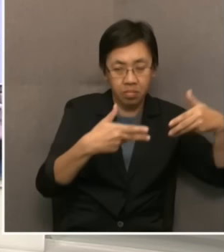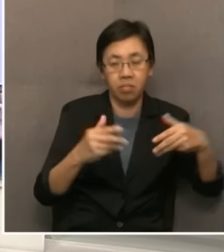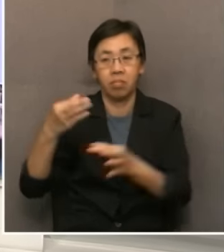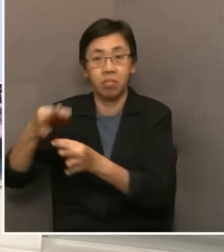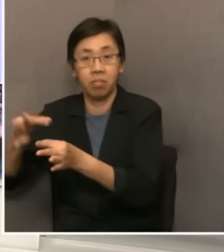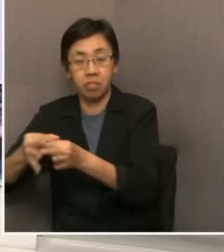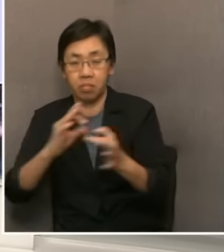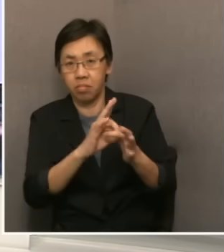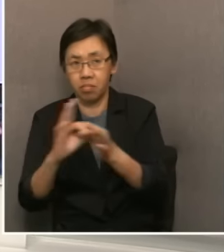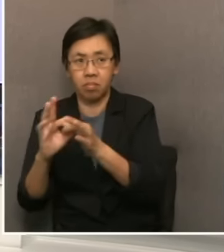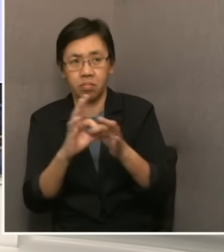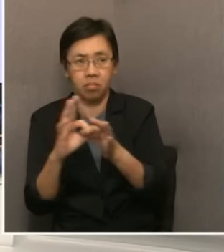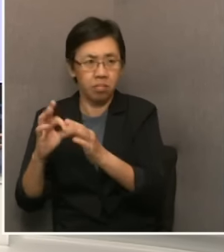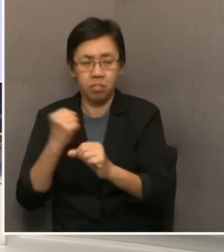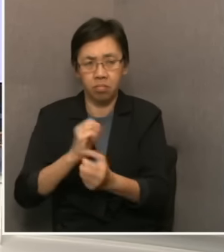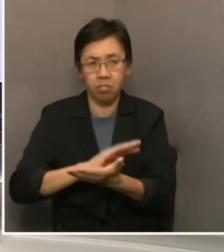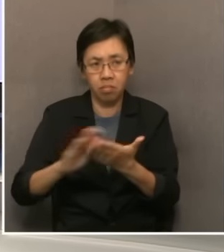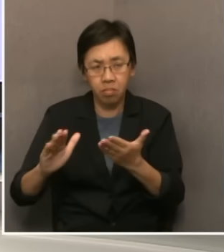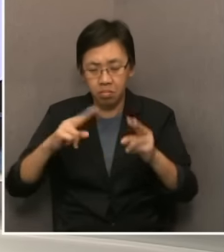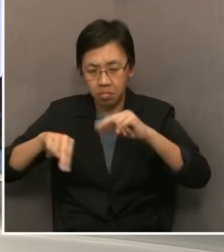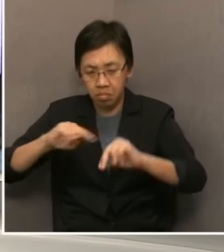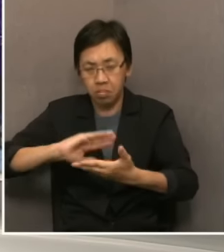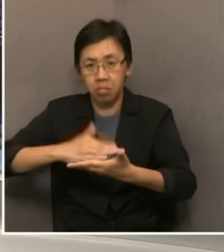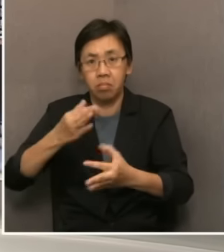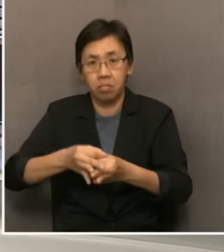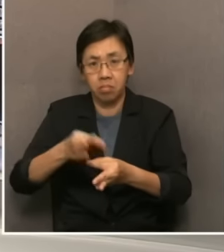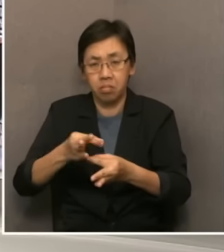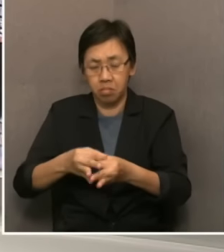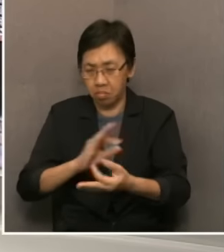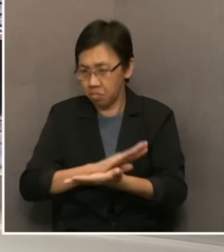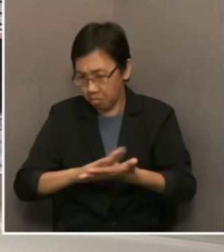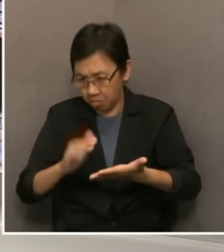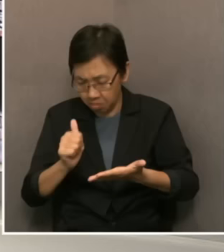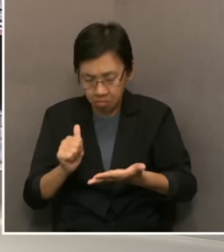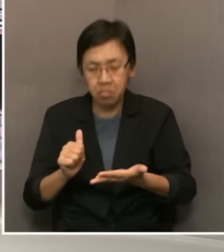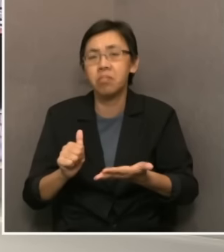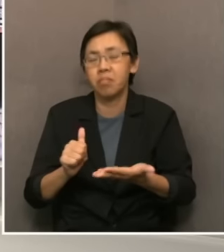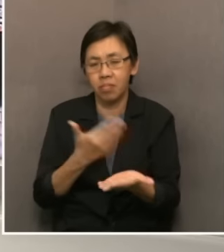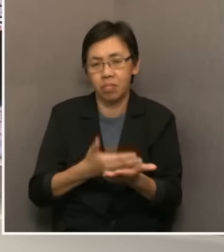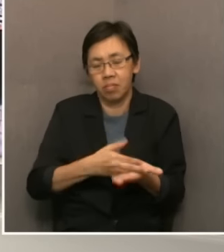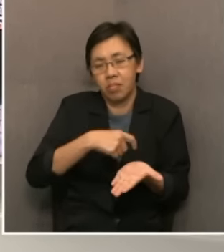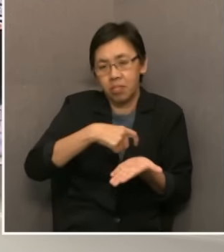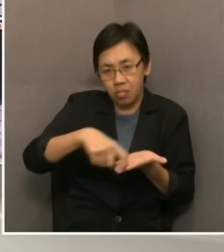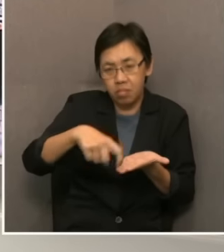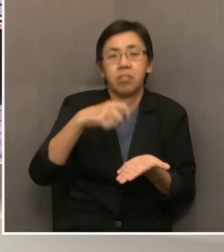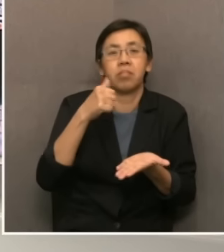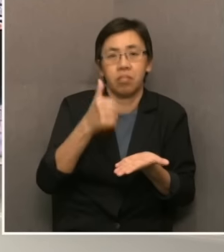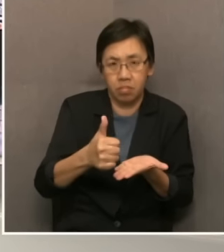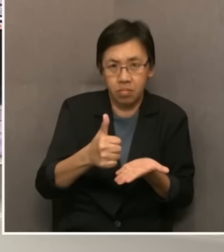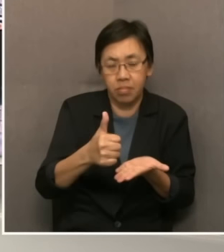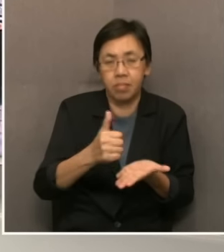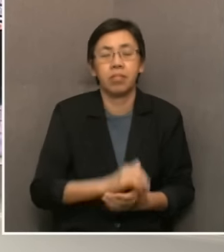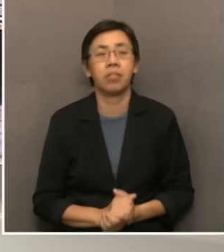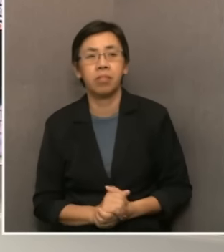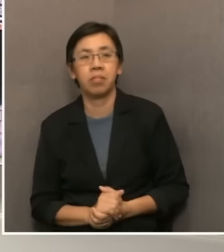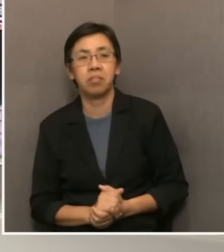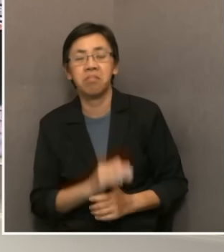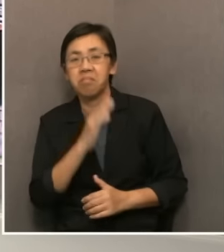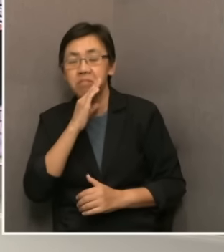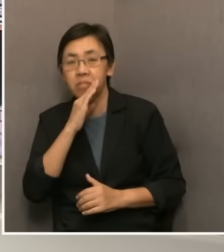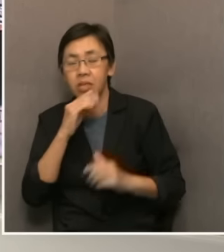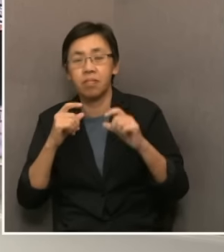ถึงการตรวจสอบบัญชีเงินฝากในสถานะให้ปกตินะคะให้สามารถที่จะโอนเงินเข้าบัญชีได้นั่นเองนะคะส่วน